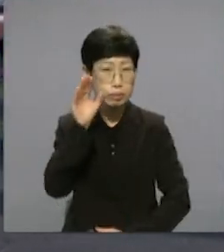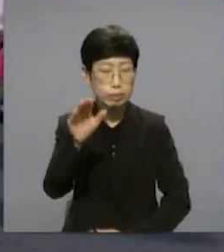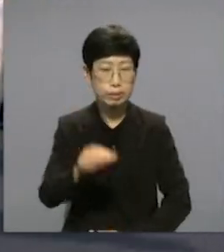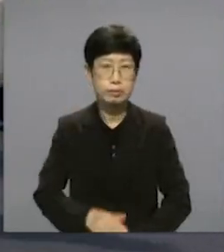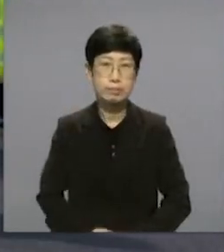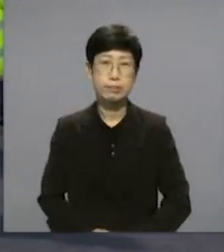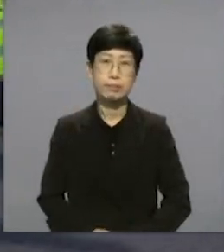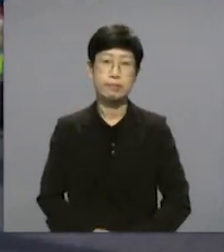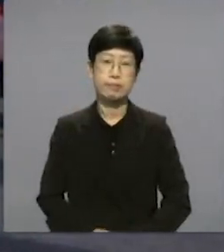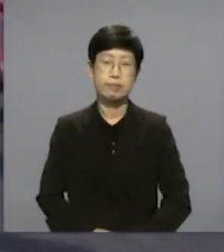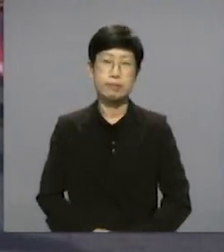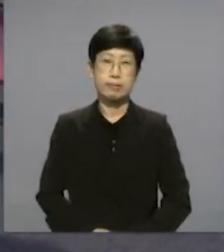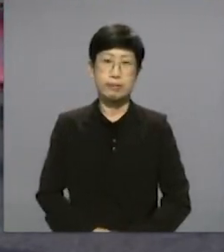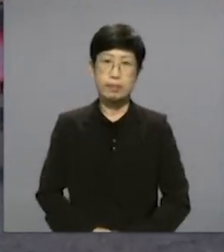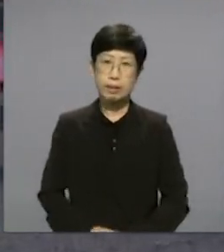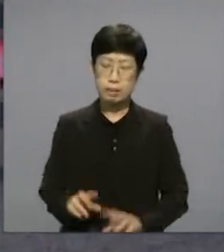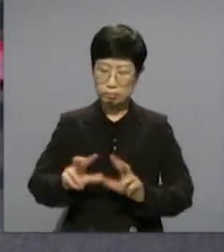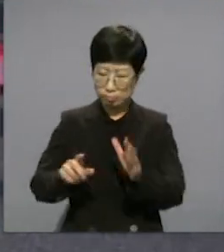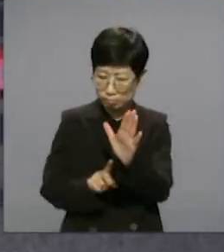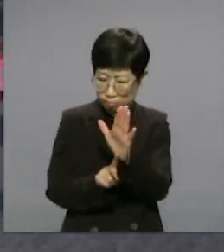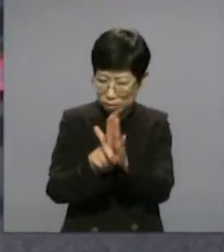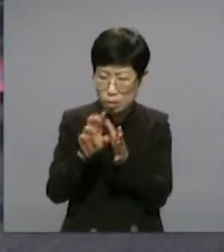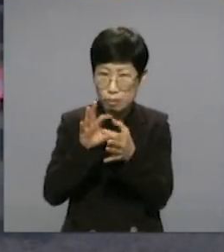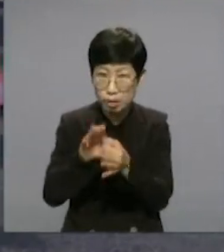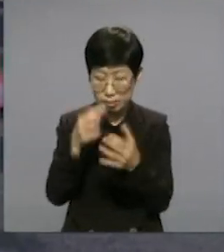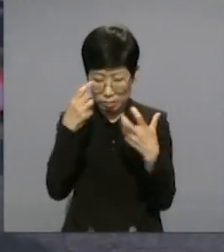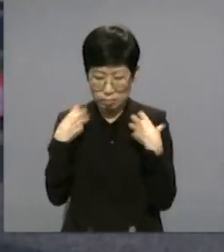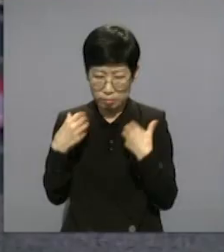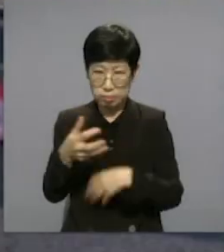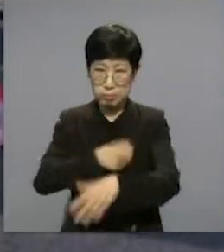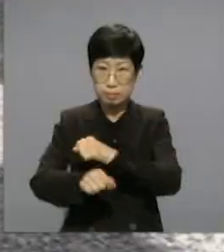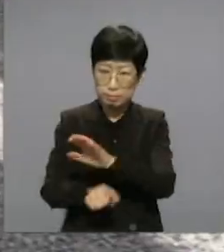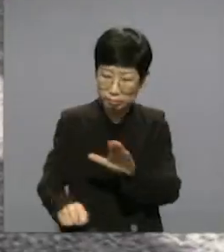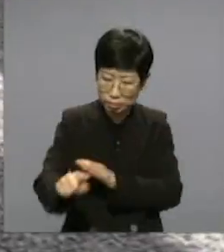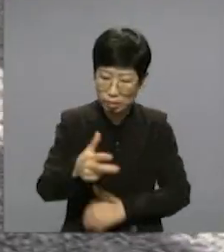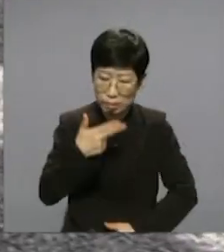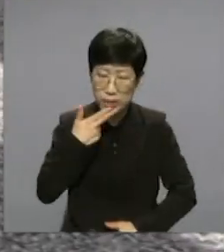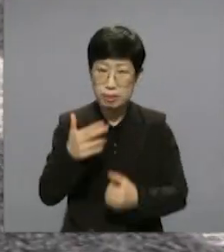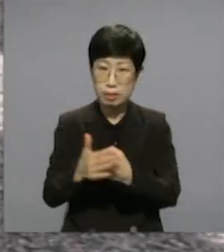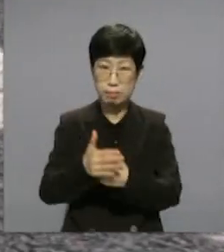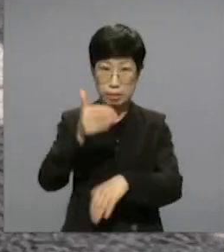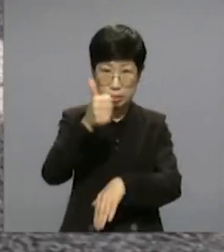다른 한편에서는 기후 대책에 대한 정부의 미적지근한 태도가 이들이